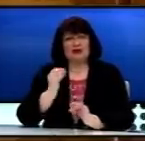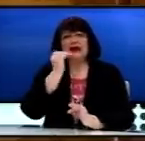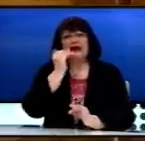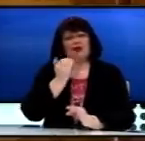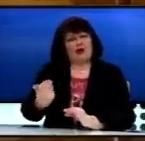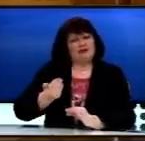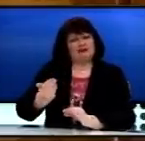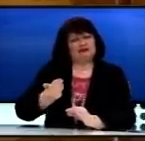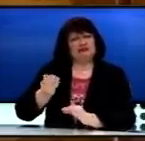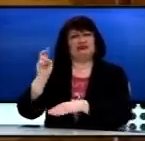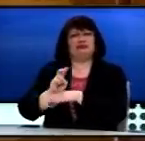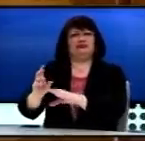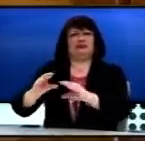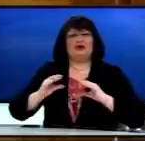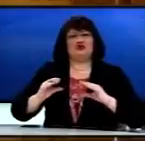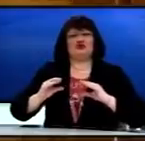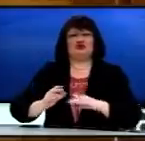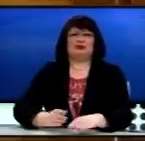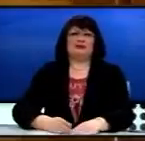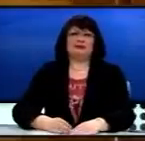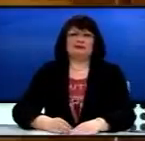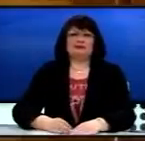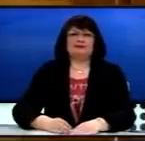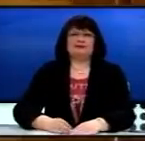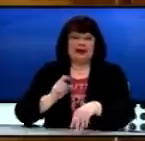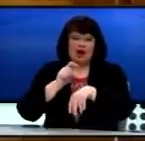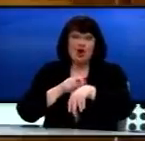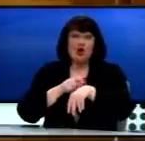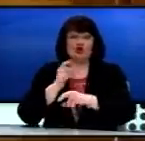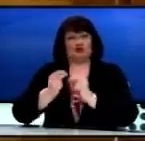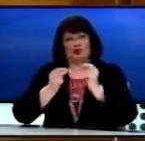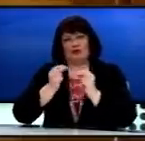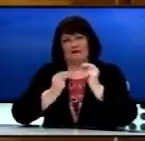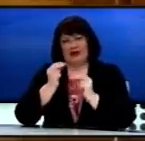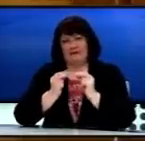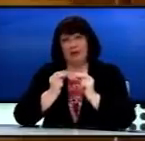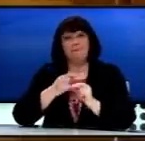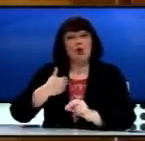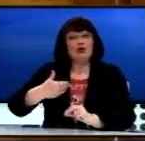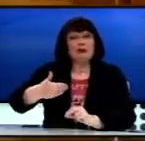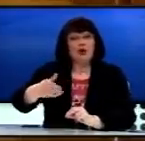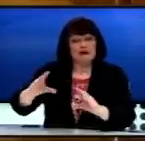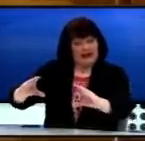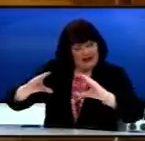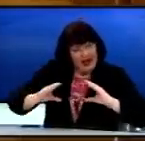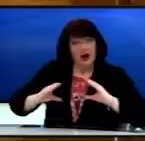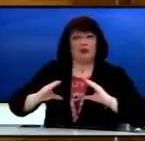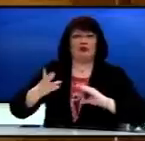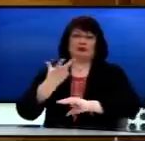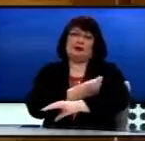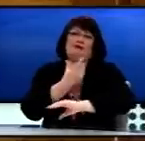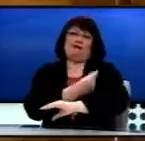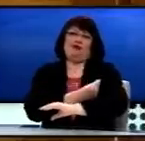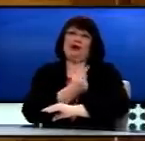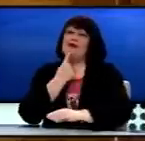στομό των δυνατών. Άρα εδώ πέρα έχουμε να αντιμετωπίσουμε ένα πρόβλημα χρονισμού. Και το πρόβλημα χρονισμού είναι το πρόβλημα το οποίο